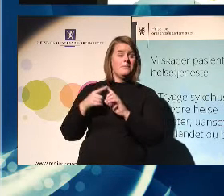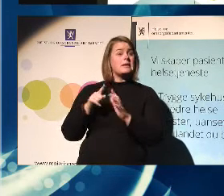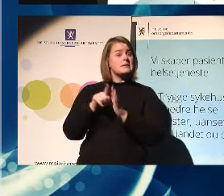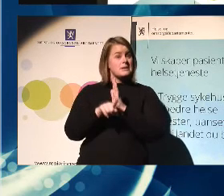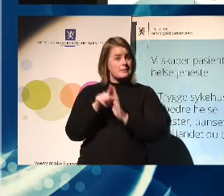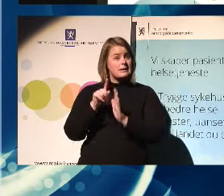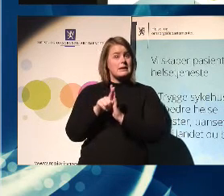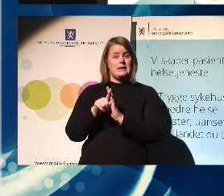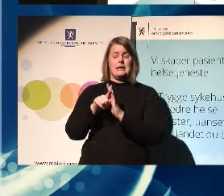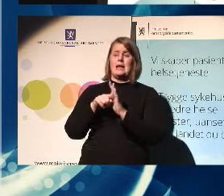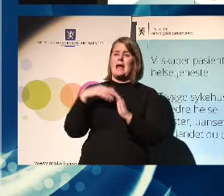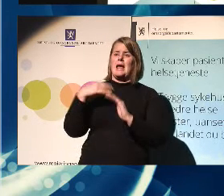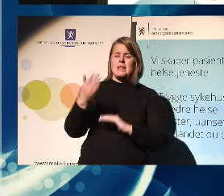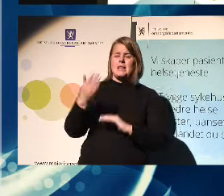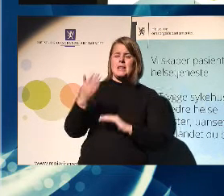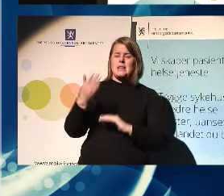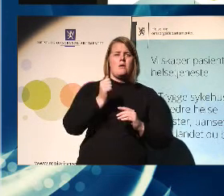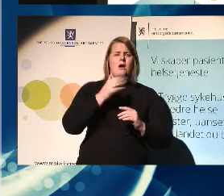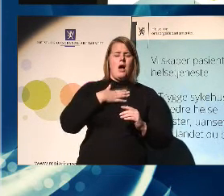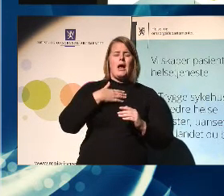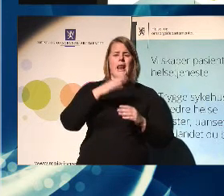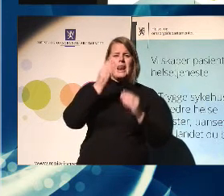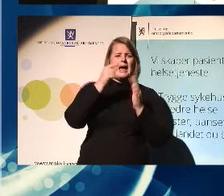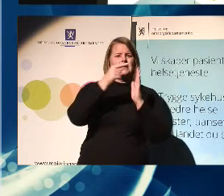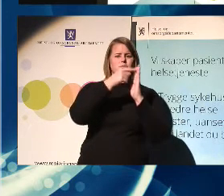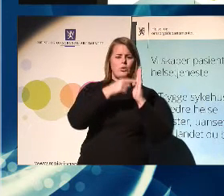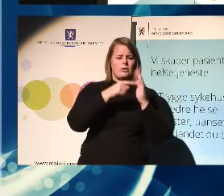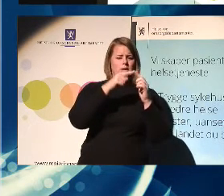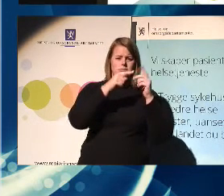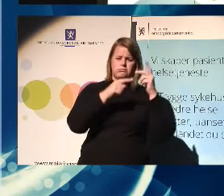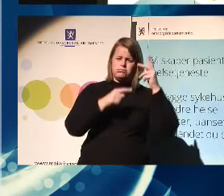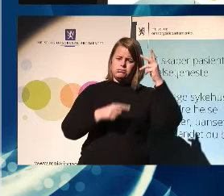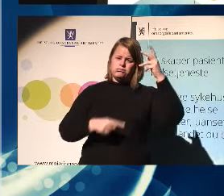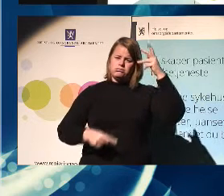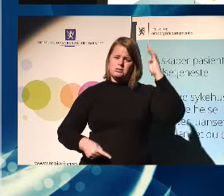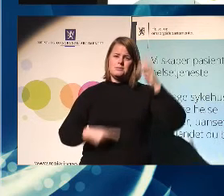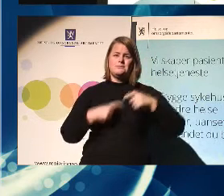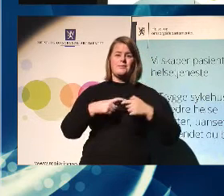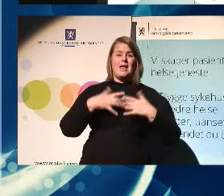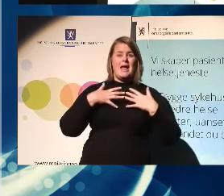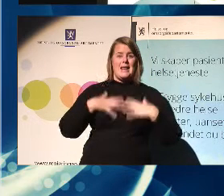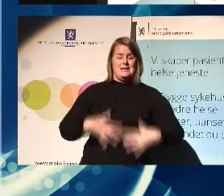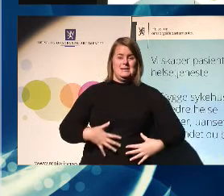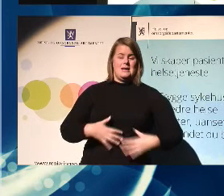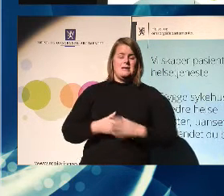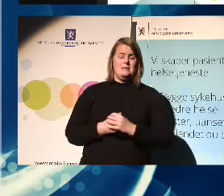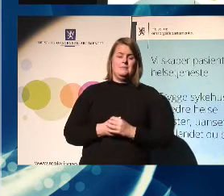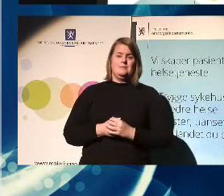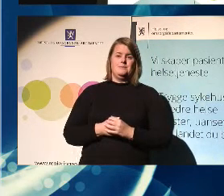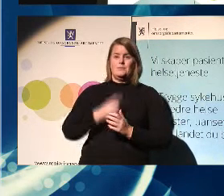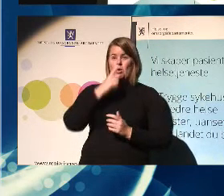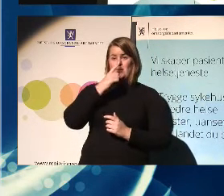mange læringspunkter, og det mange læringspunkter for helse. Og det overordnede kanskje hva